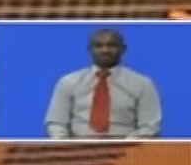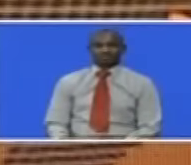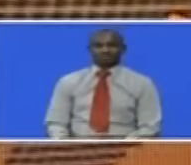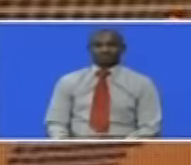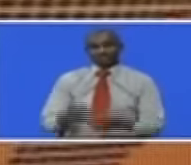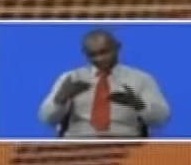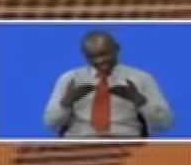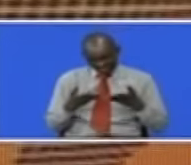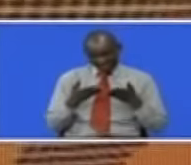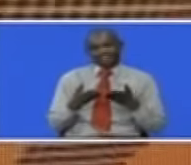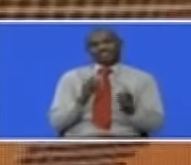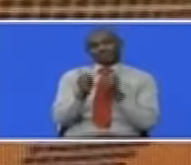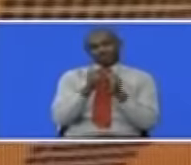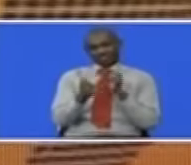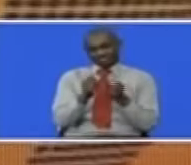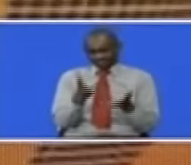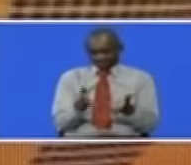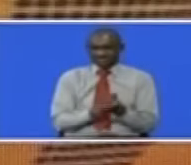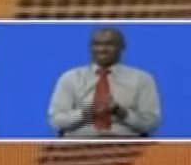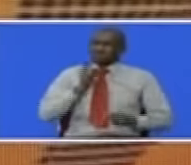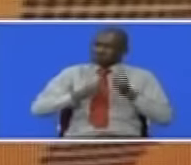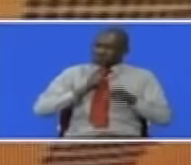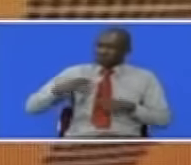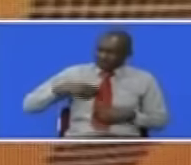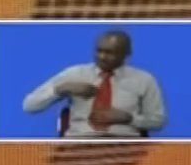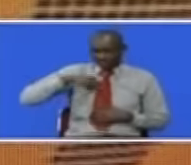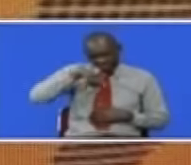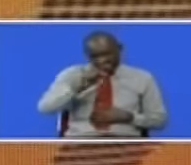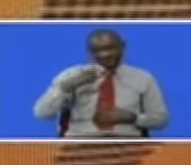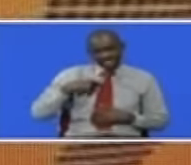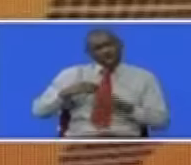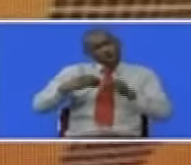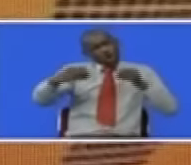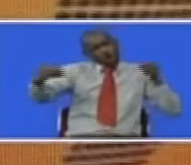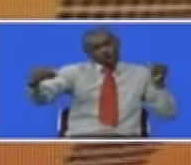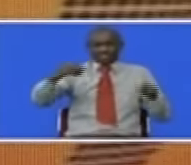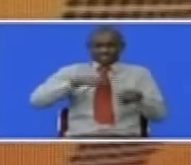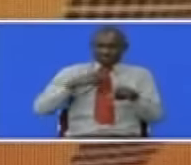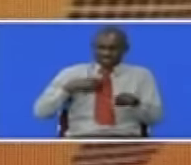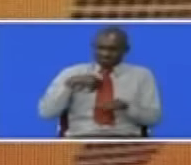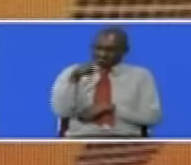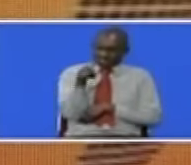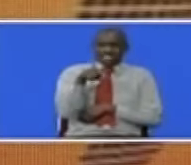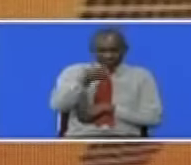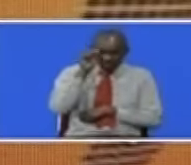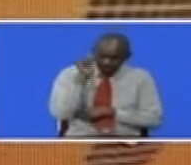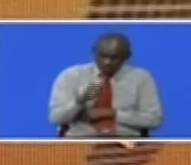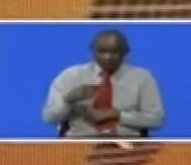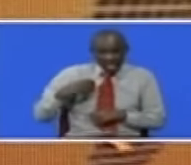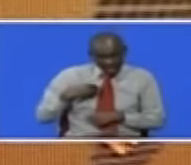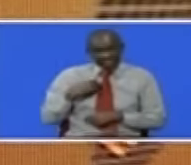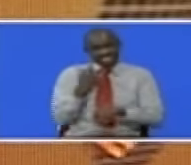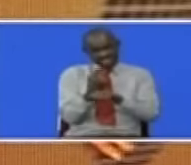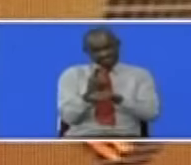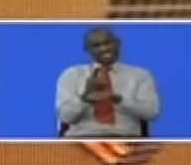Karibu kwenye safu ya KTN Leo Michezo. Wanariadha ambao watashiriki mbio za masafa marefu za CAS watalazimika kupitia pembe